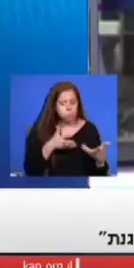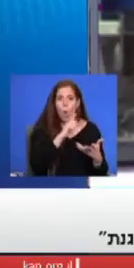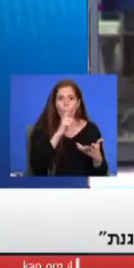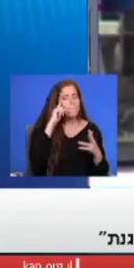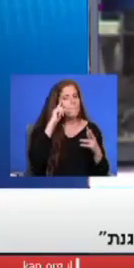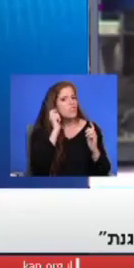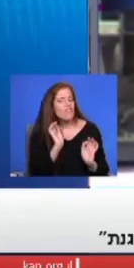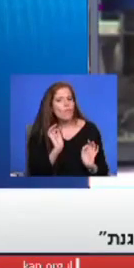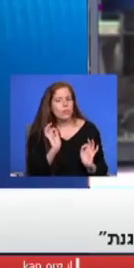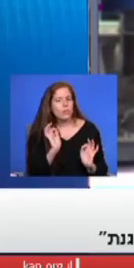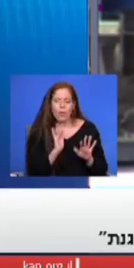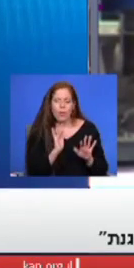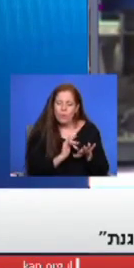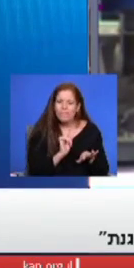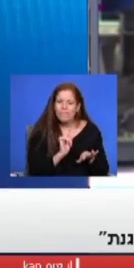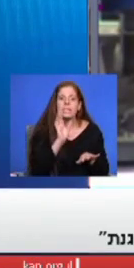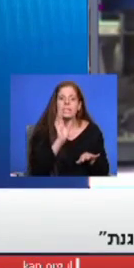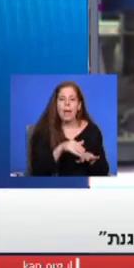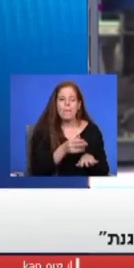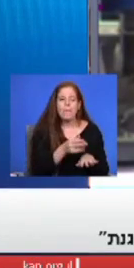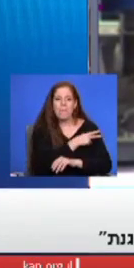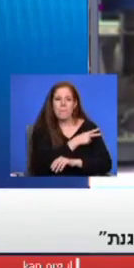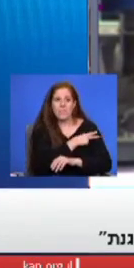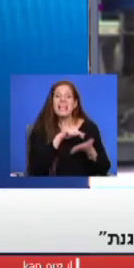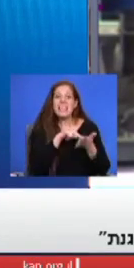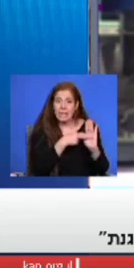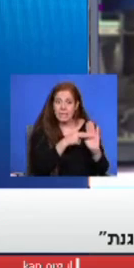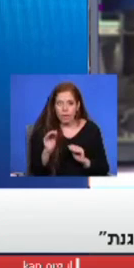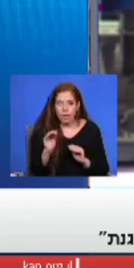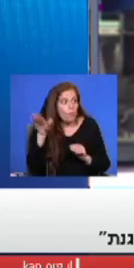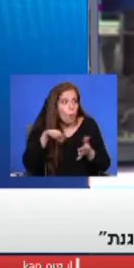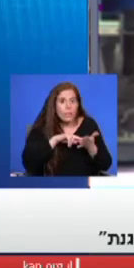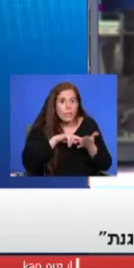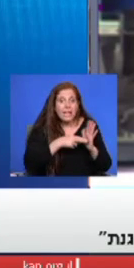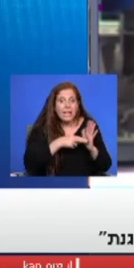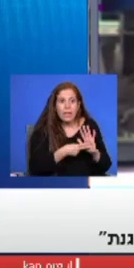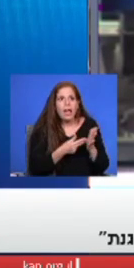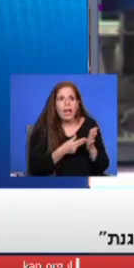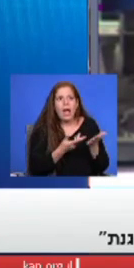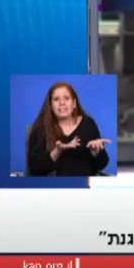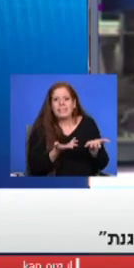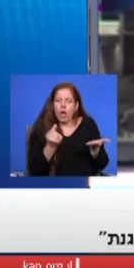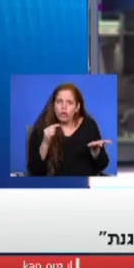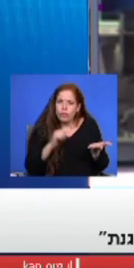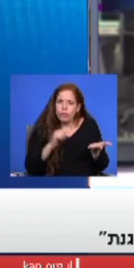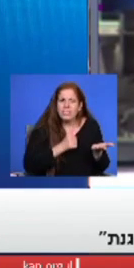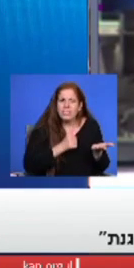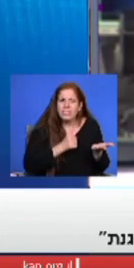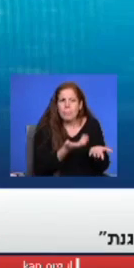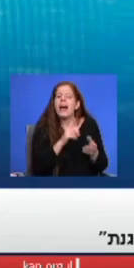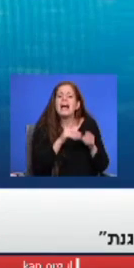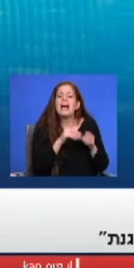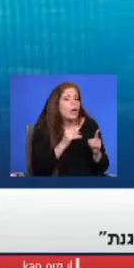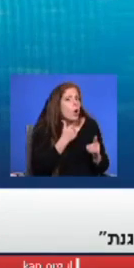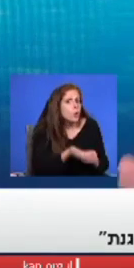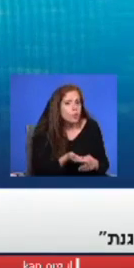אם המפכ"ל תכנן להעביר אותו, והוא תכנן, פסר פתאום, מה זה הדבר הזה? הדרך שגויה מאוד. שעתיים אחרי